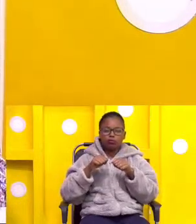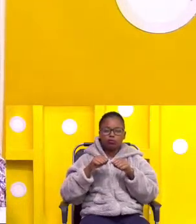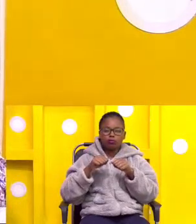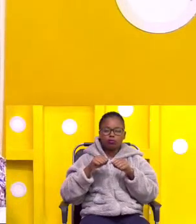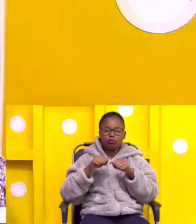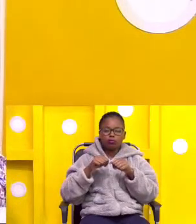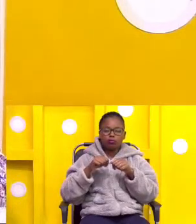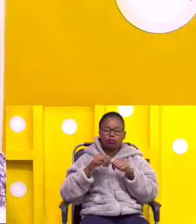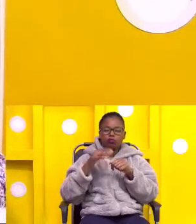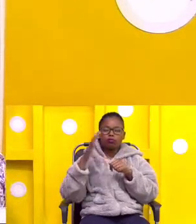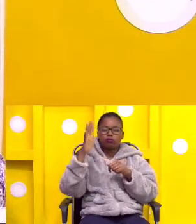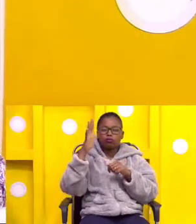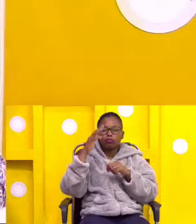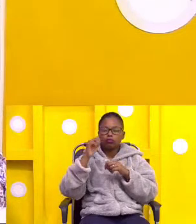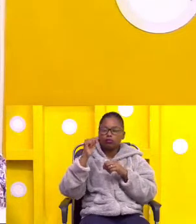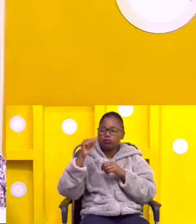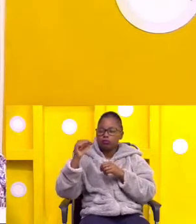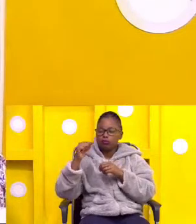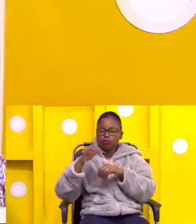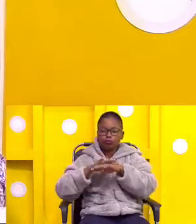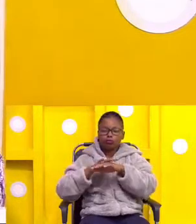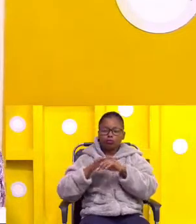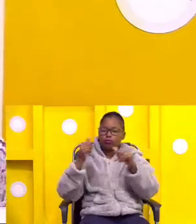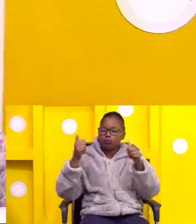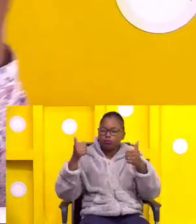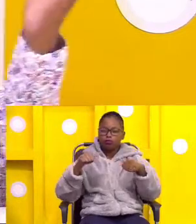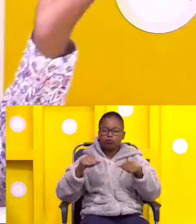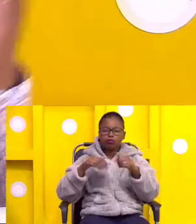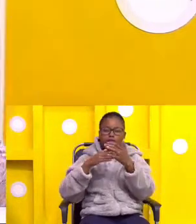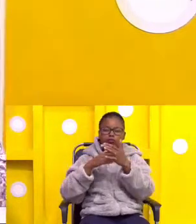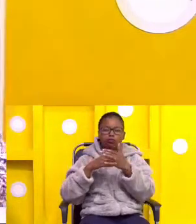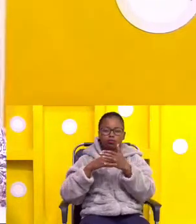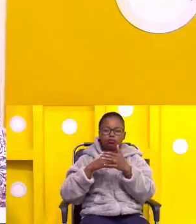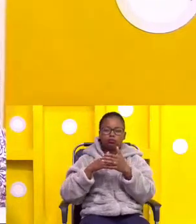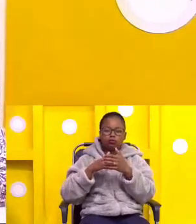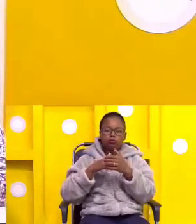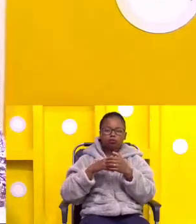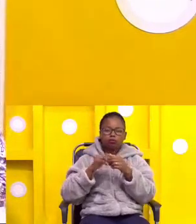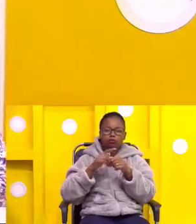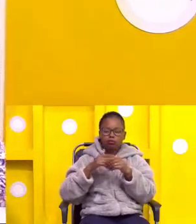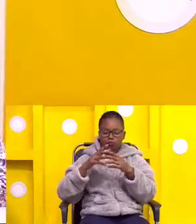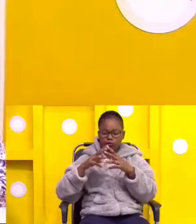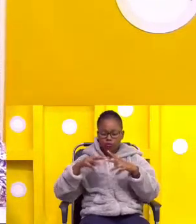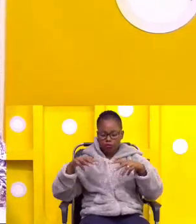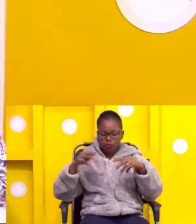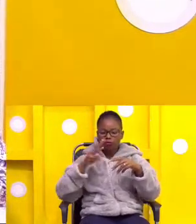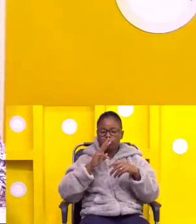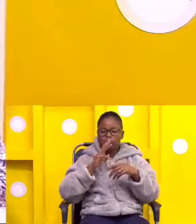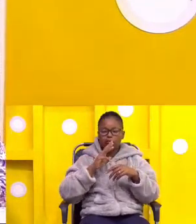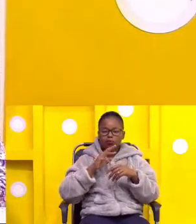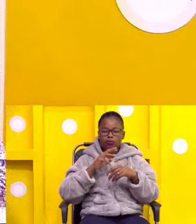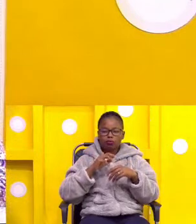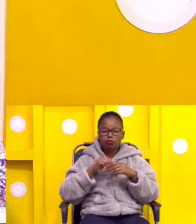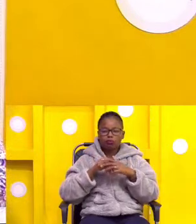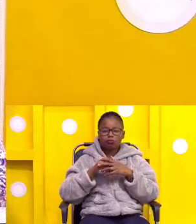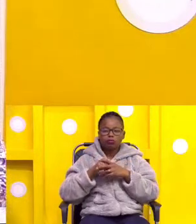ini. Gutiri wega ona uleko ogega kinyera lele ya kari weru ini. Alio na alive